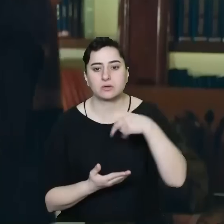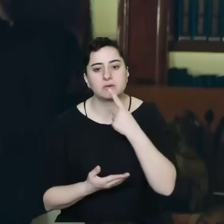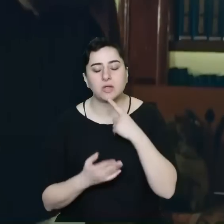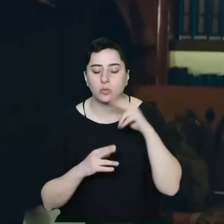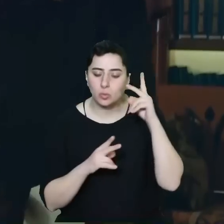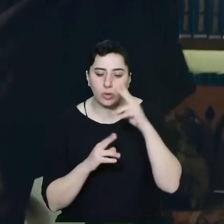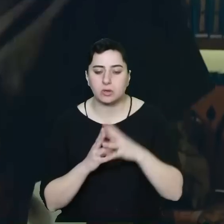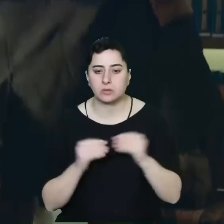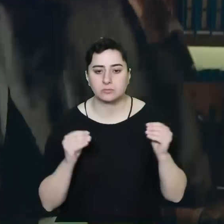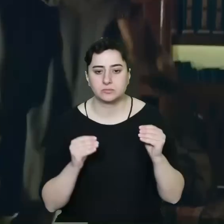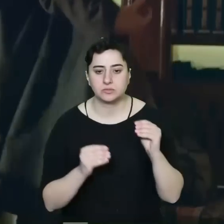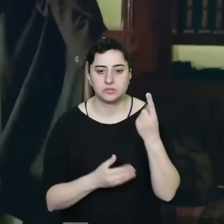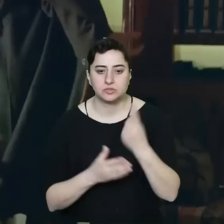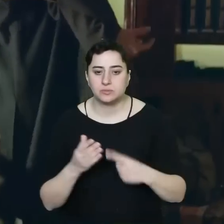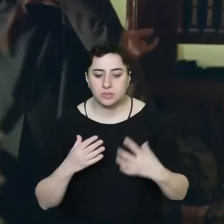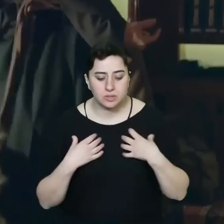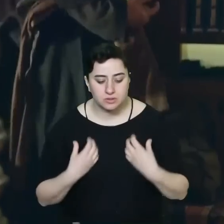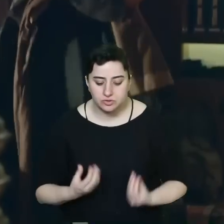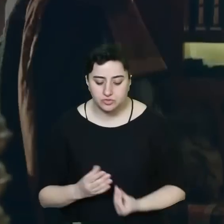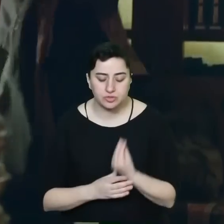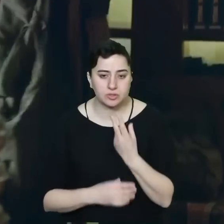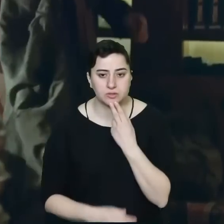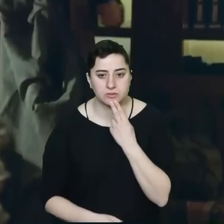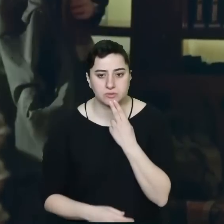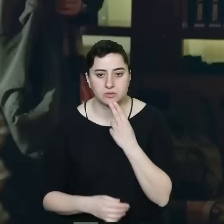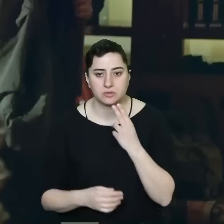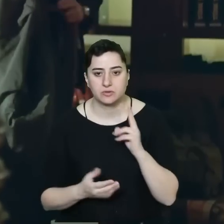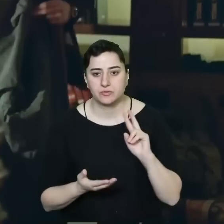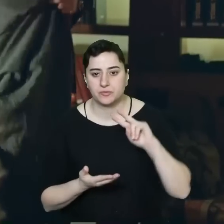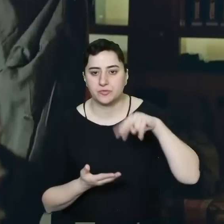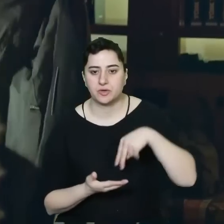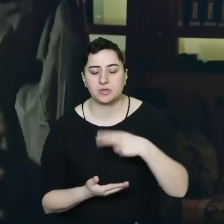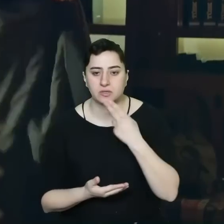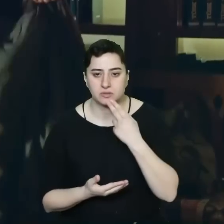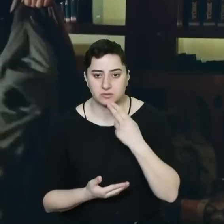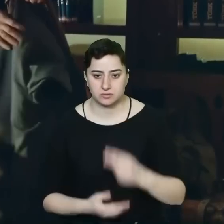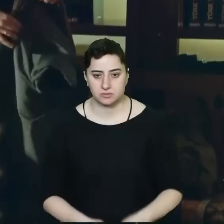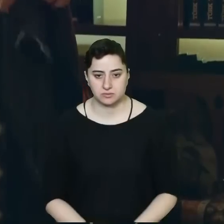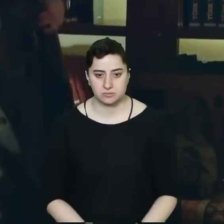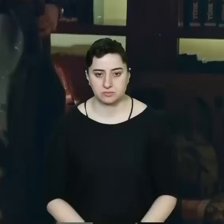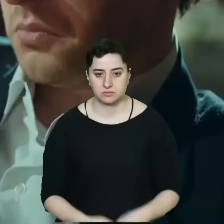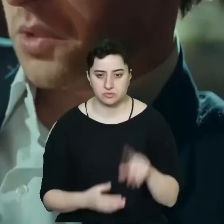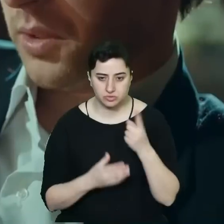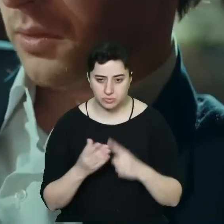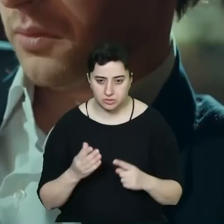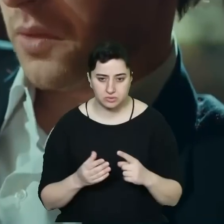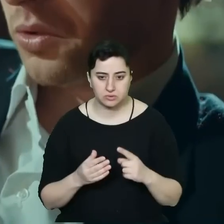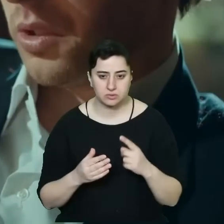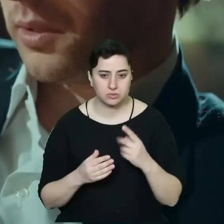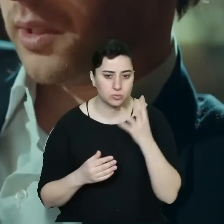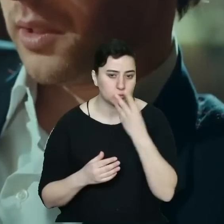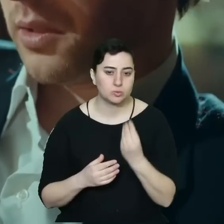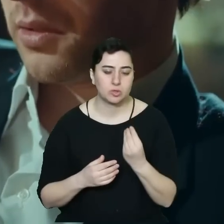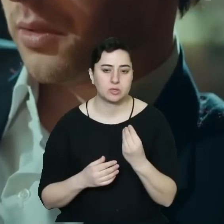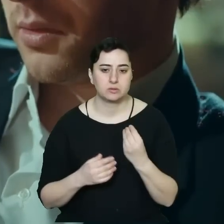uykudan. Çıplak çıkarır kendi kadınlarından. Fırlar yataklarından, tatlı uykudan. Çıplak, yalın ve